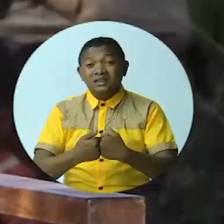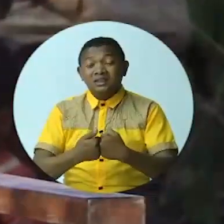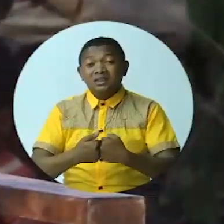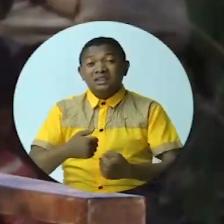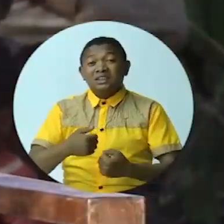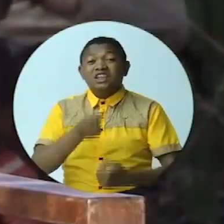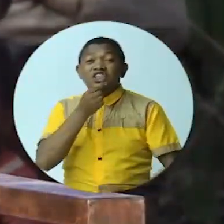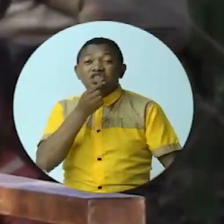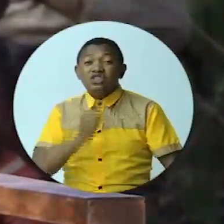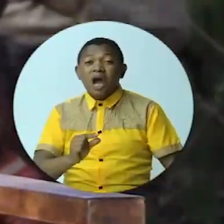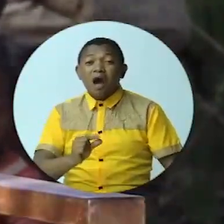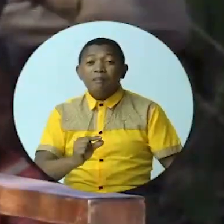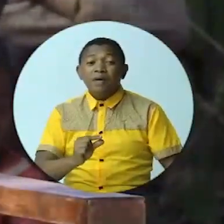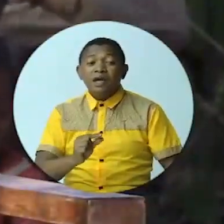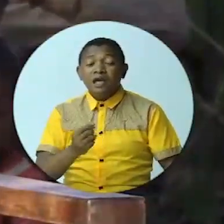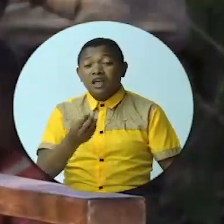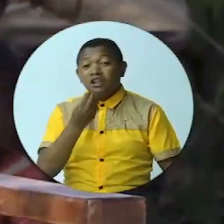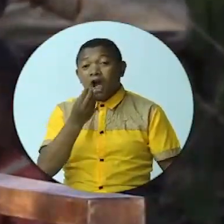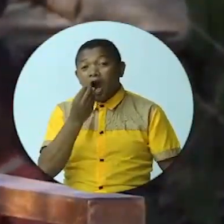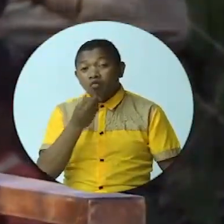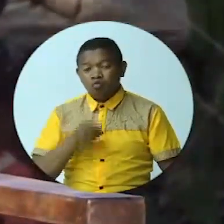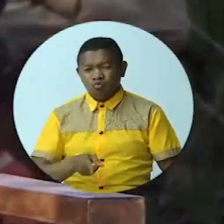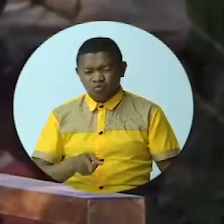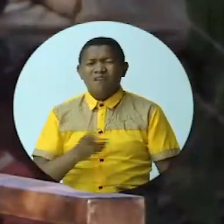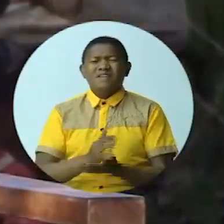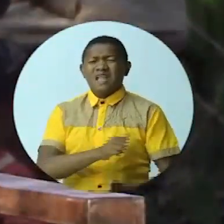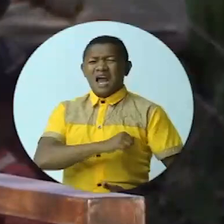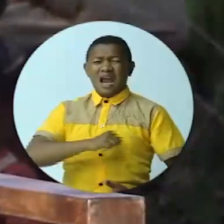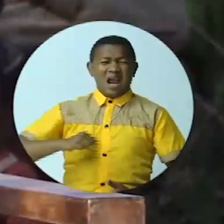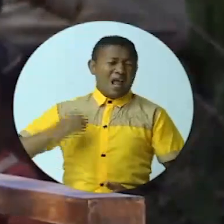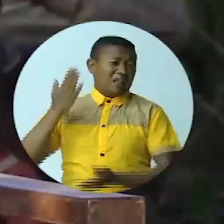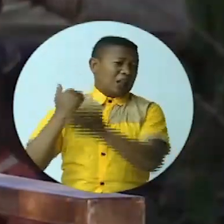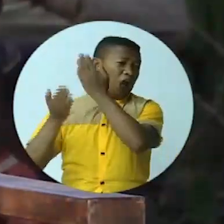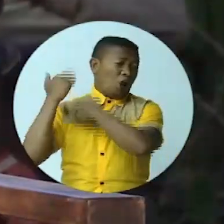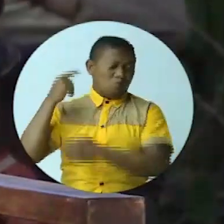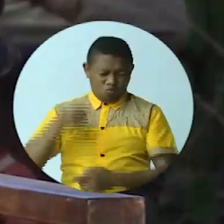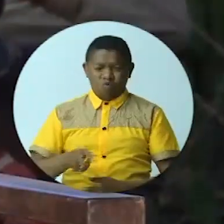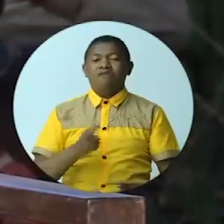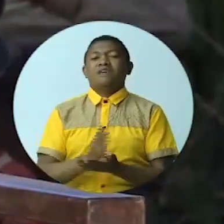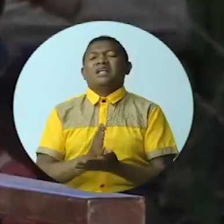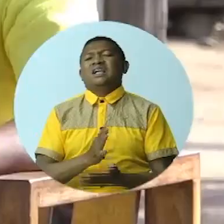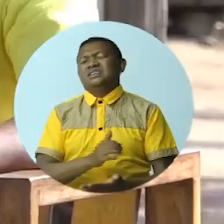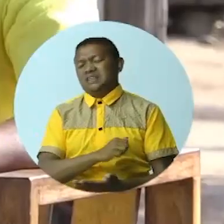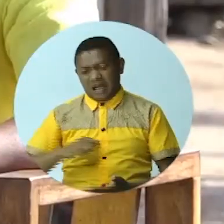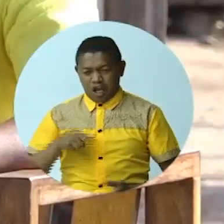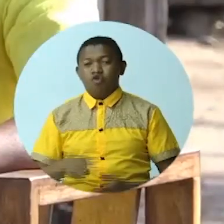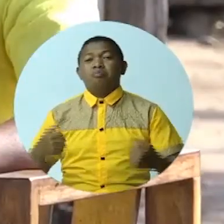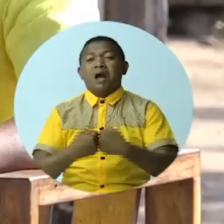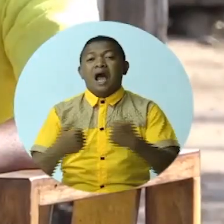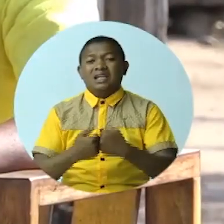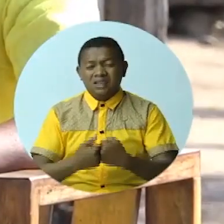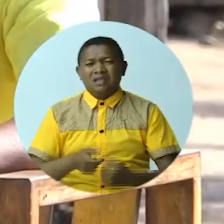satria nandrindra ampolo taonany maro a hita foana izay tsy fanjaritsakafo izay namanan-kenia izay avy tontolony aro